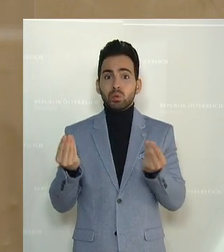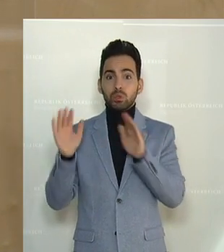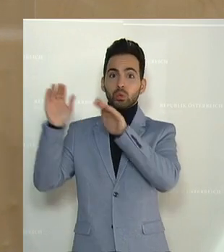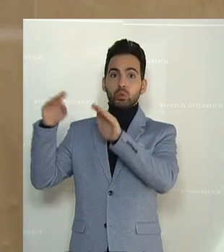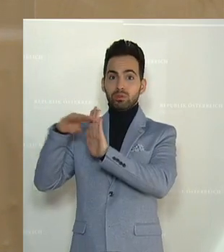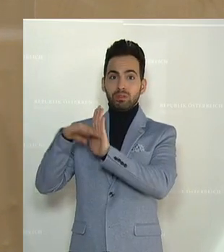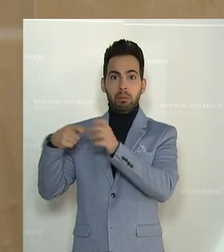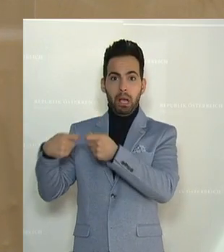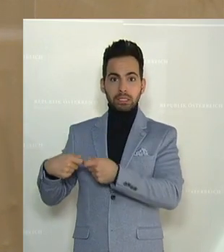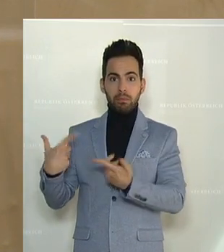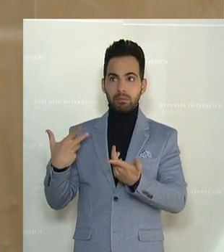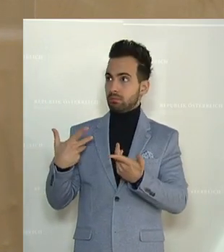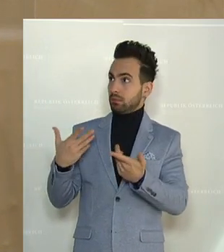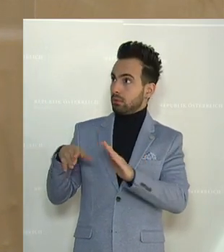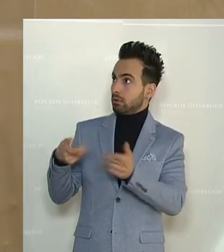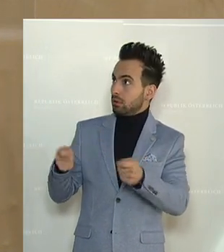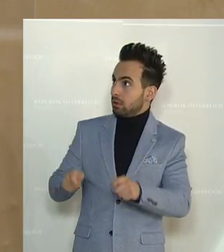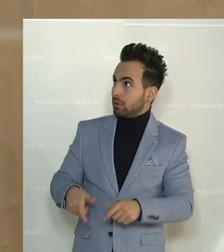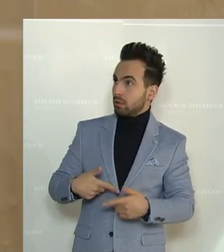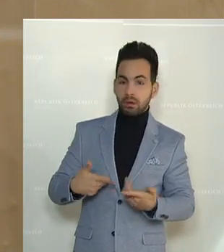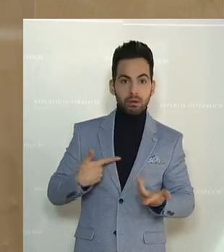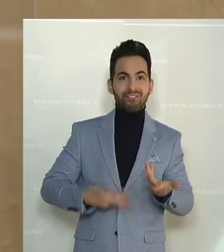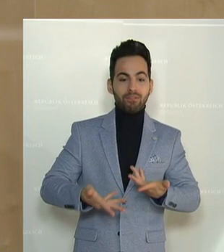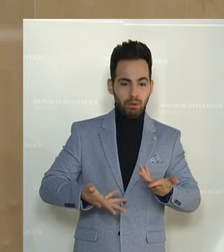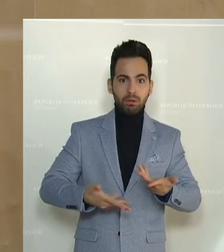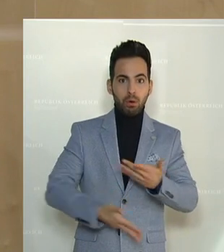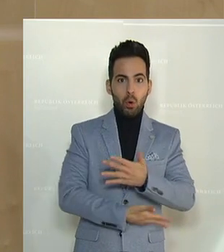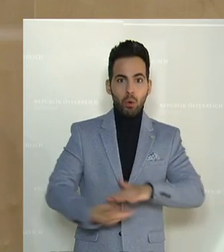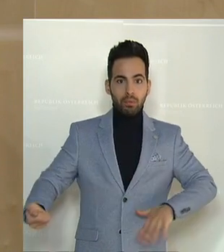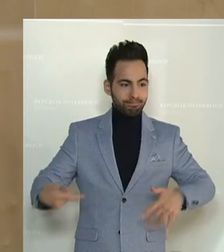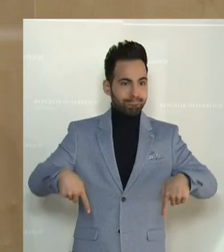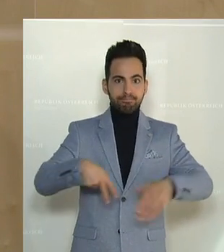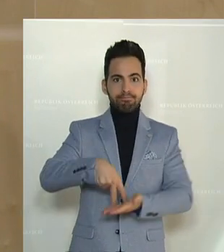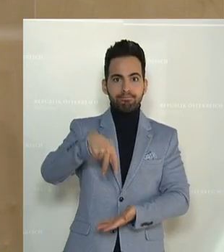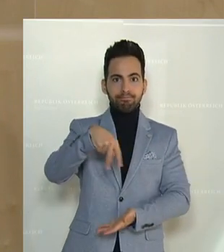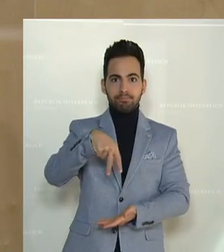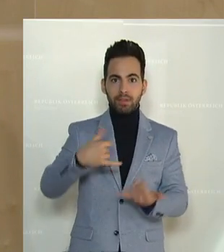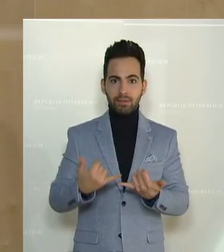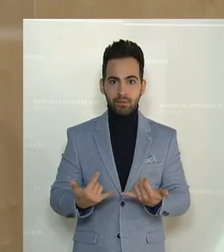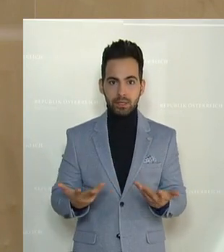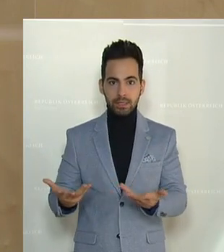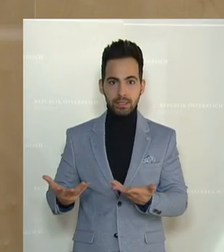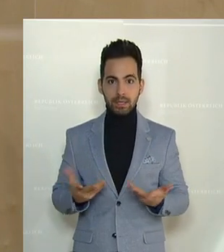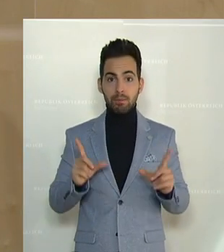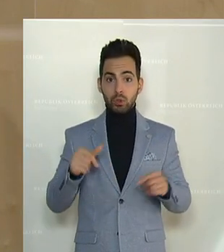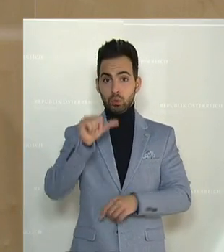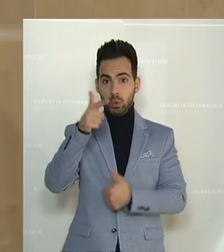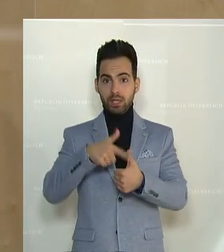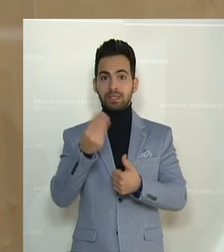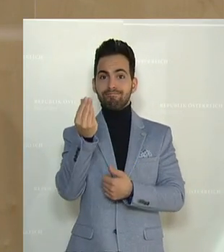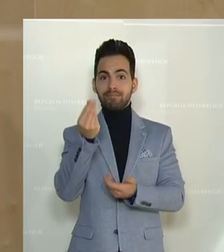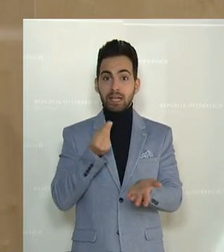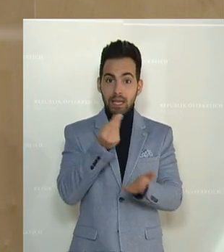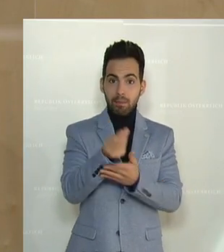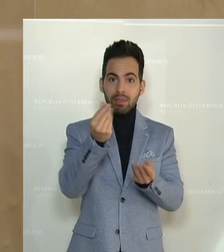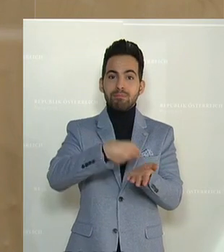Sie sind geschwächt. Manchen ist sogar die wirtschaftliche Basis entzogen worden. Daher gilt es zunächst, Liquidität zu sichern bei